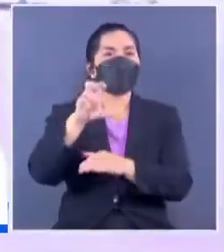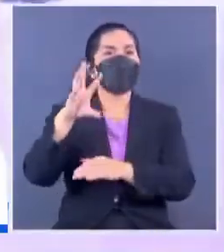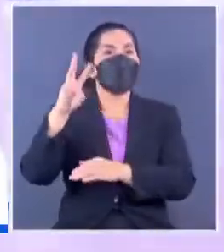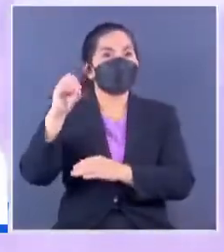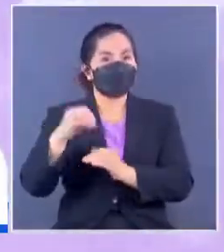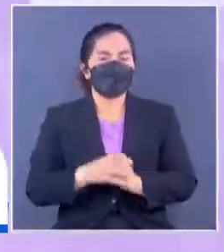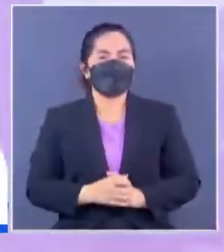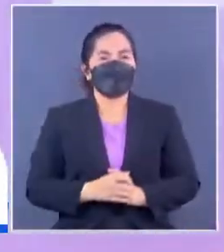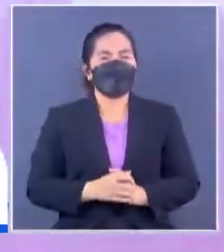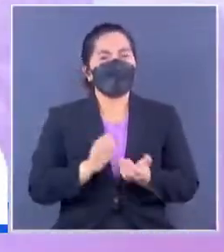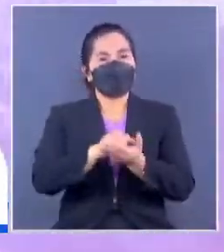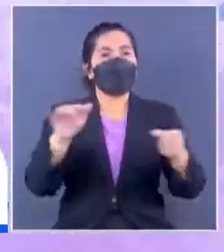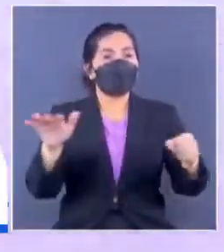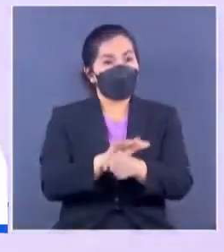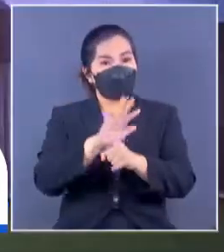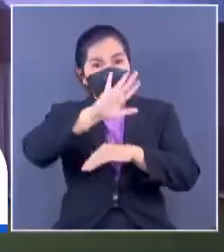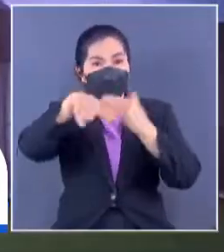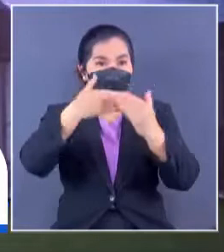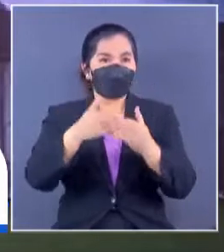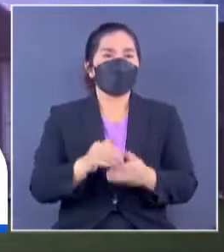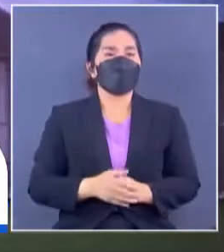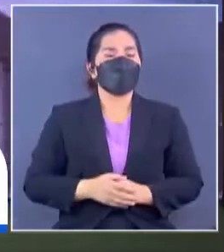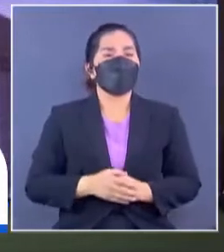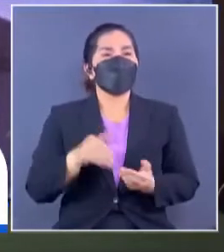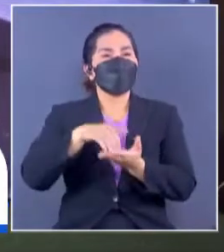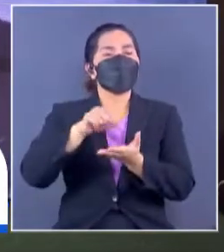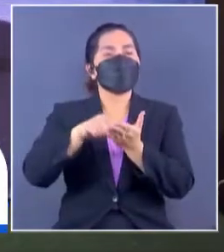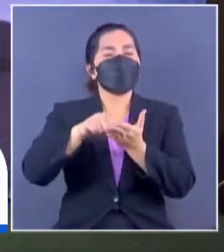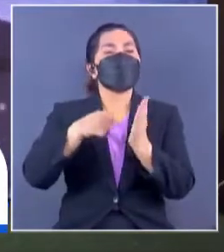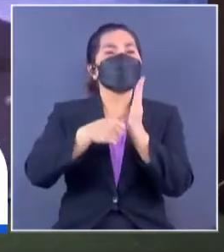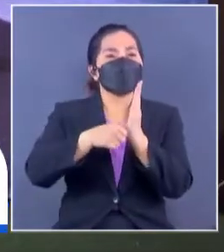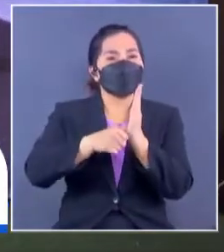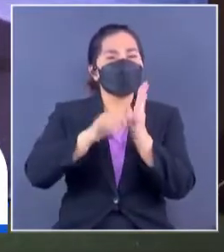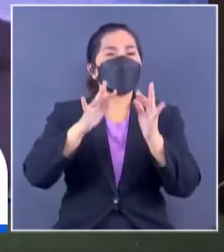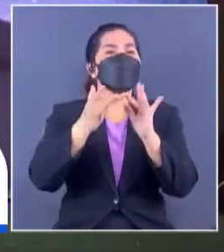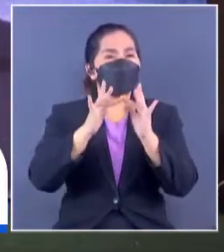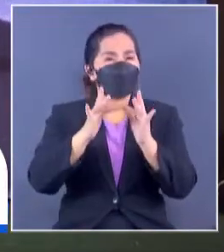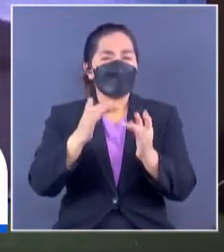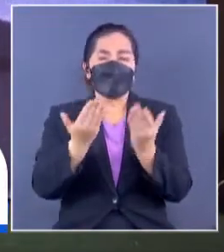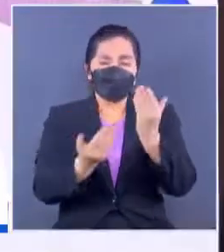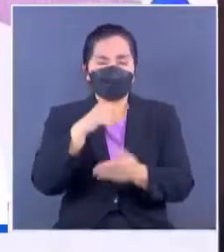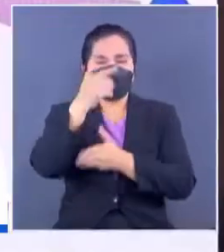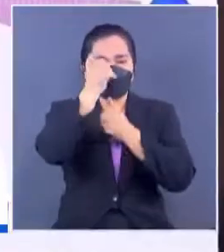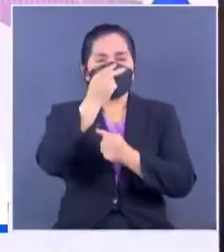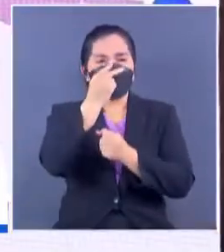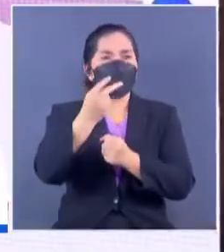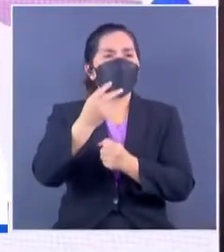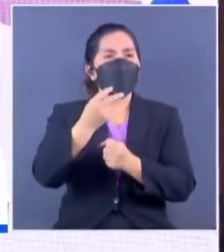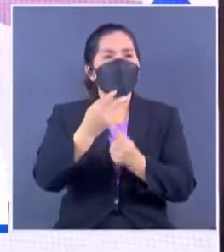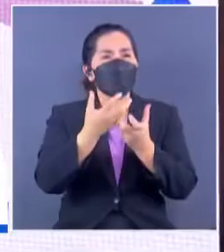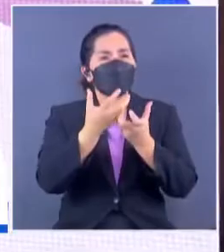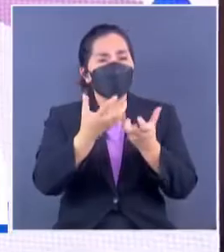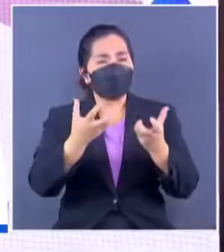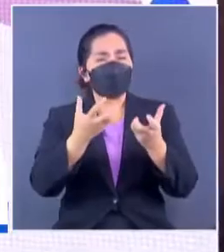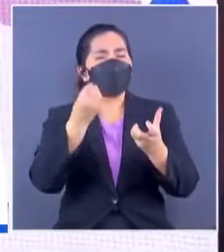ให้บริการแบบครบทุกมิติทั้งศูนย์แก้ไขหนี้ออนไลน์นะครับหรือจะเข้าไปเลือกชมอสังหาริมทรัพย์ของแ